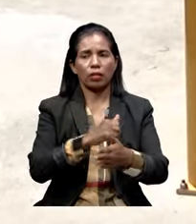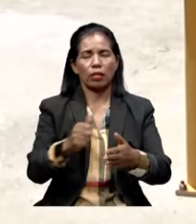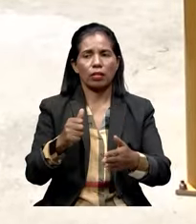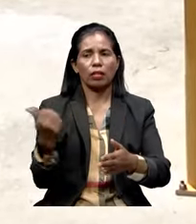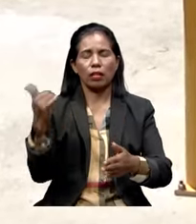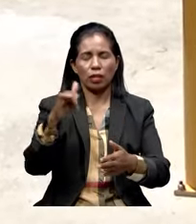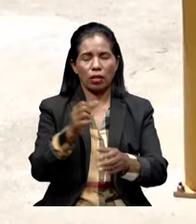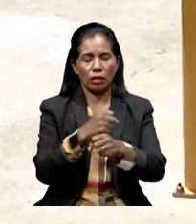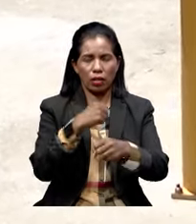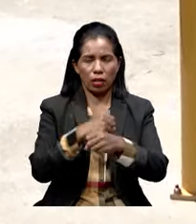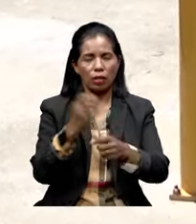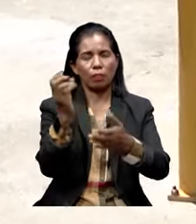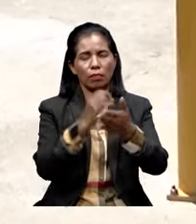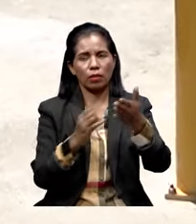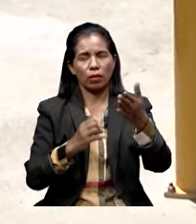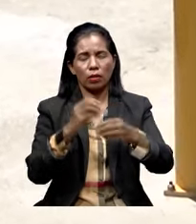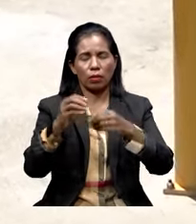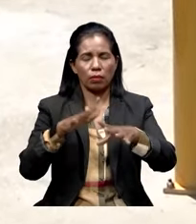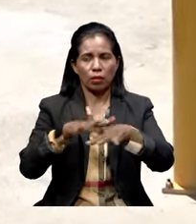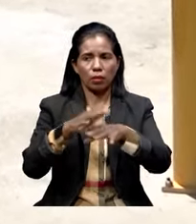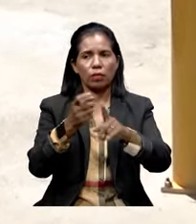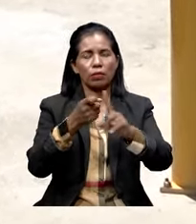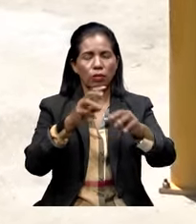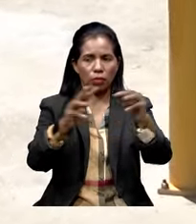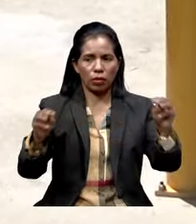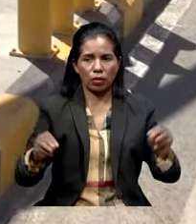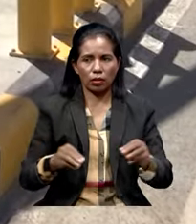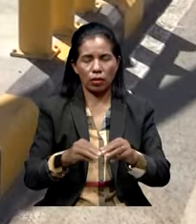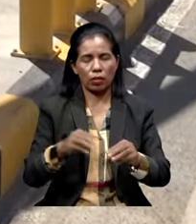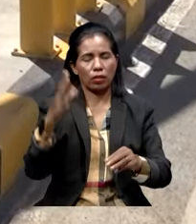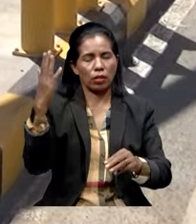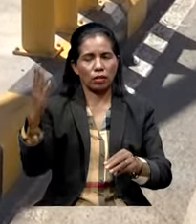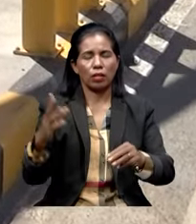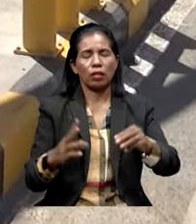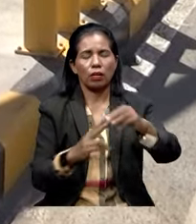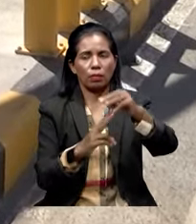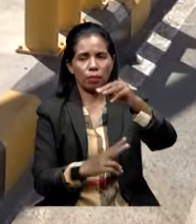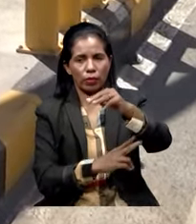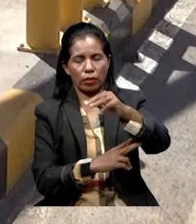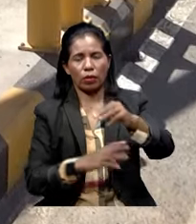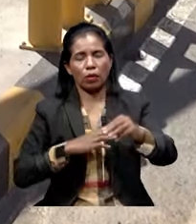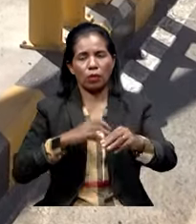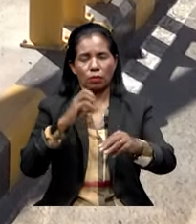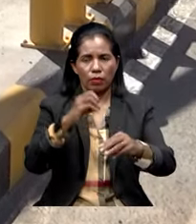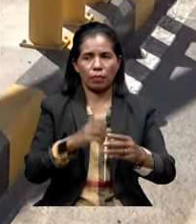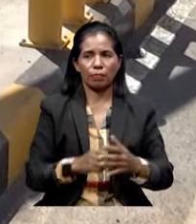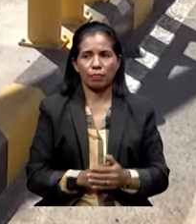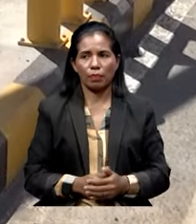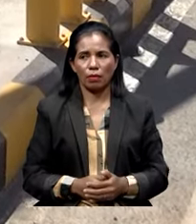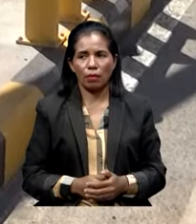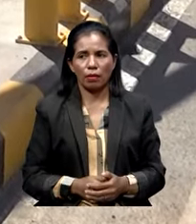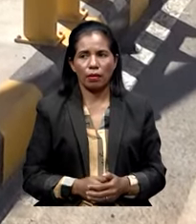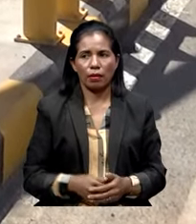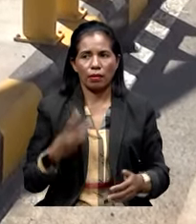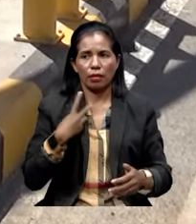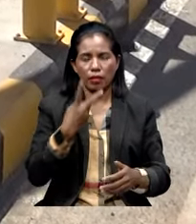siramos, halo pintura kona batai susi kada munisipi union ia ponte CPLP Kumoro. Bo mayau arebe atamla ela itani ali